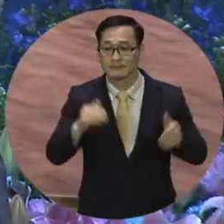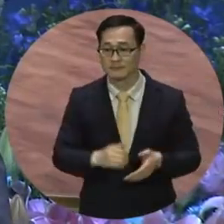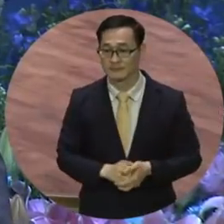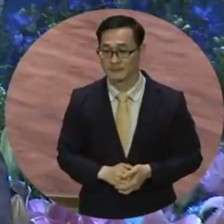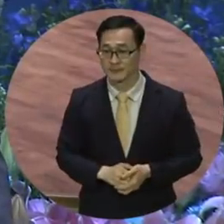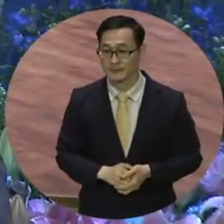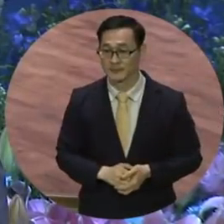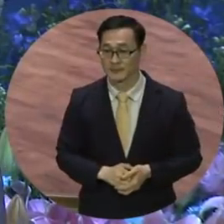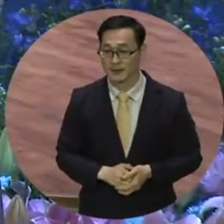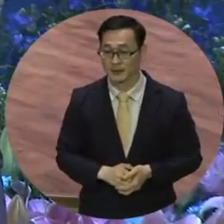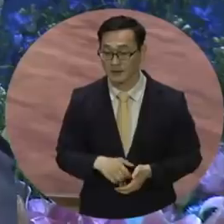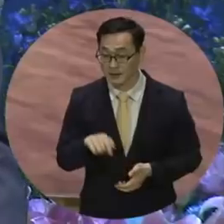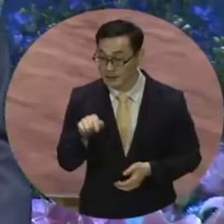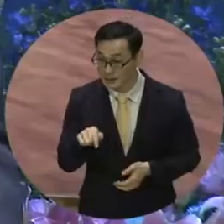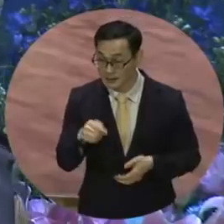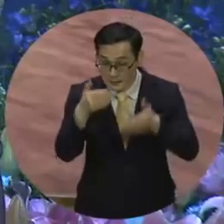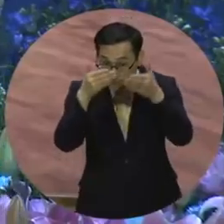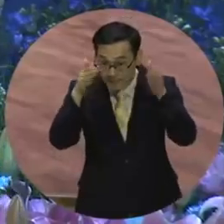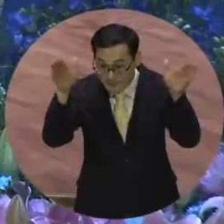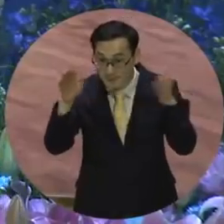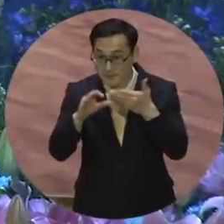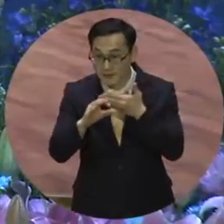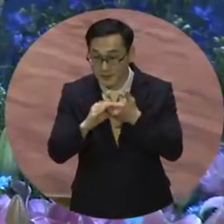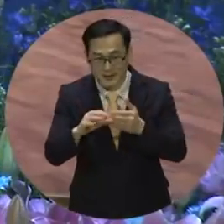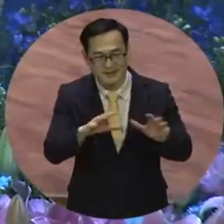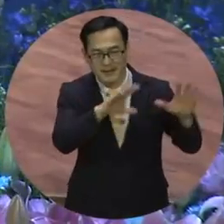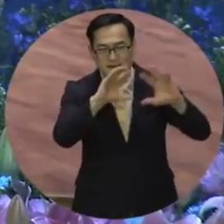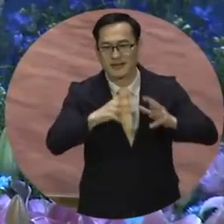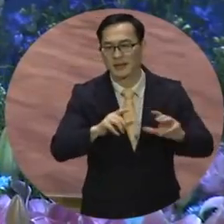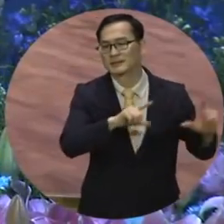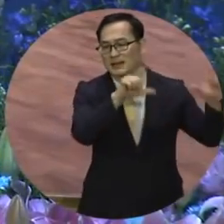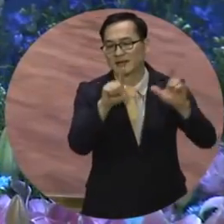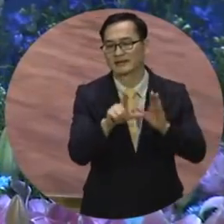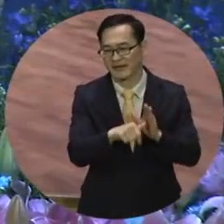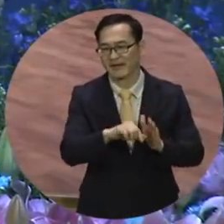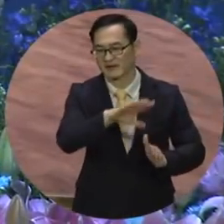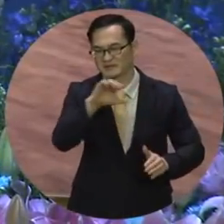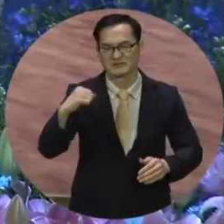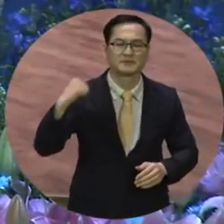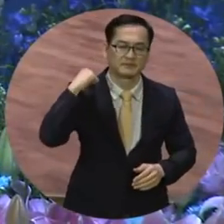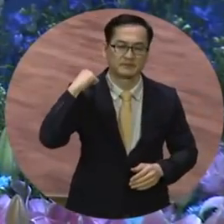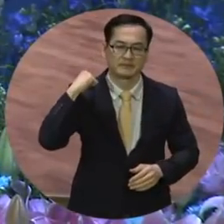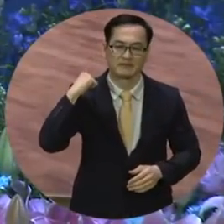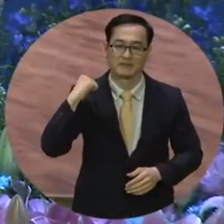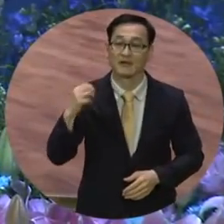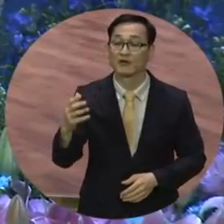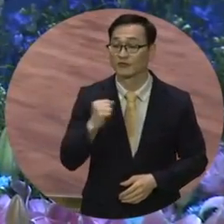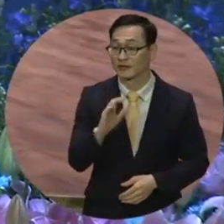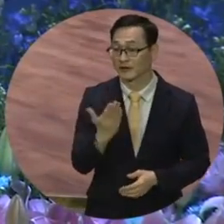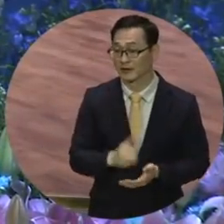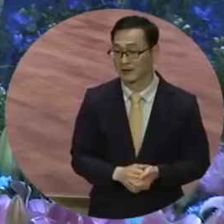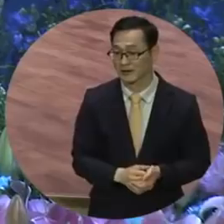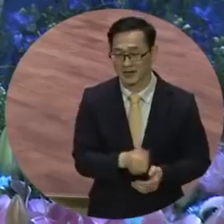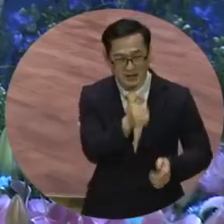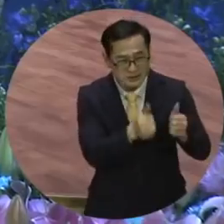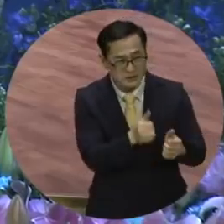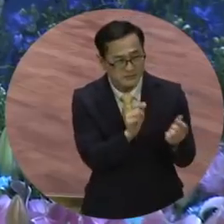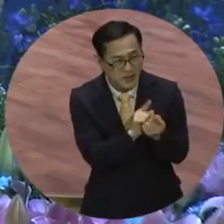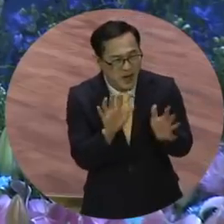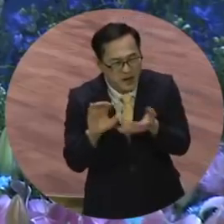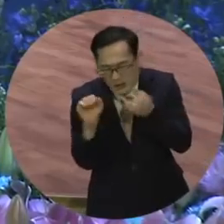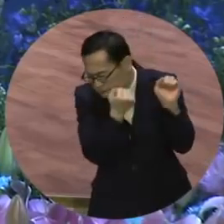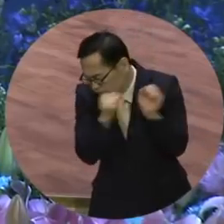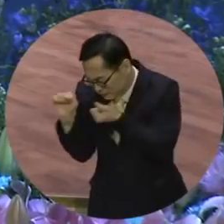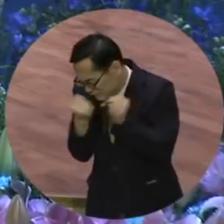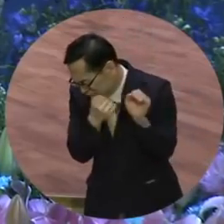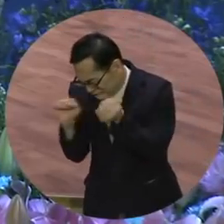학생들은요, 앞으로 그것이 세상 살면서 큰 인내의 힘이 됩니다. 시험을 그냥 피하고